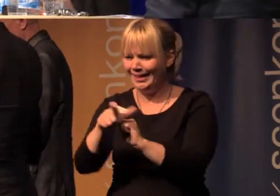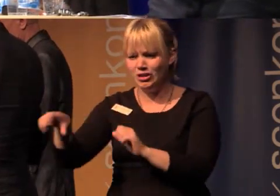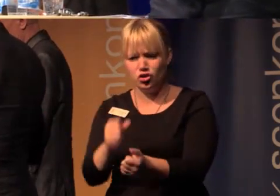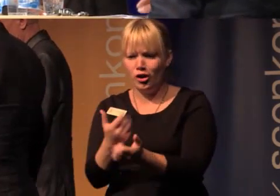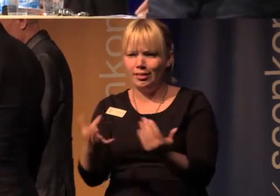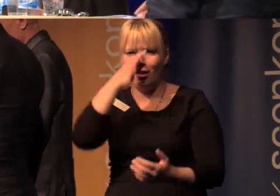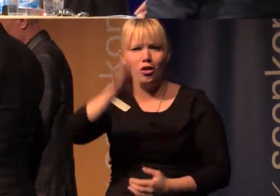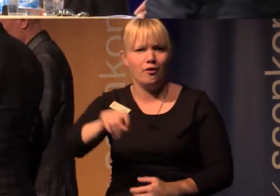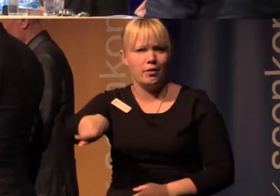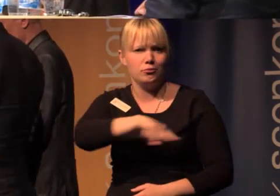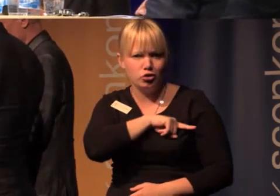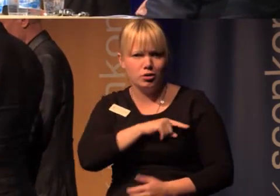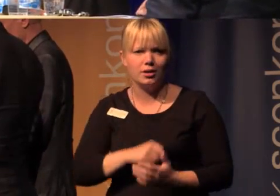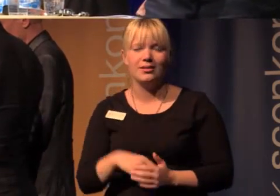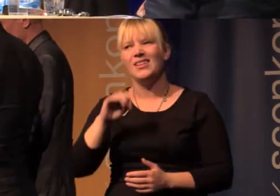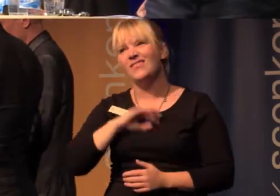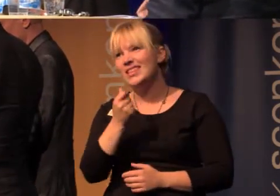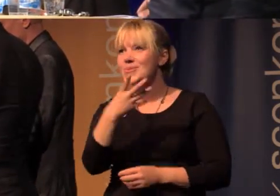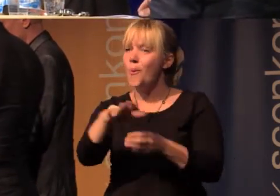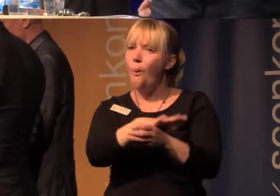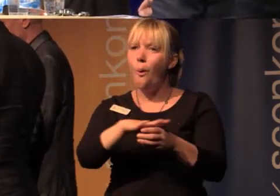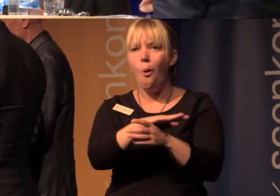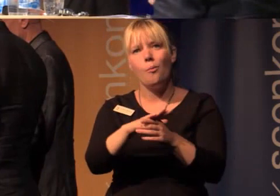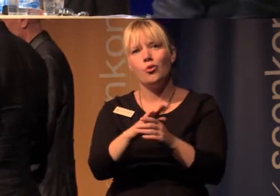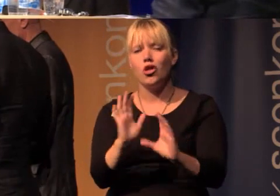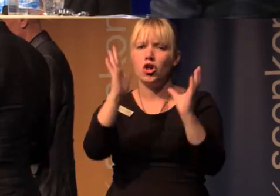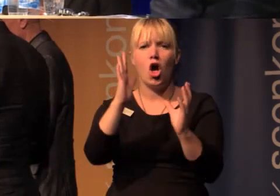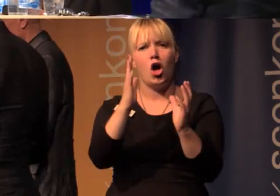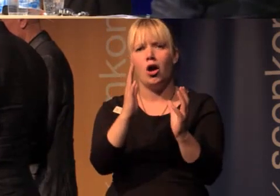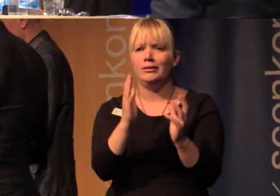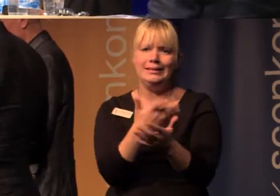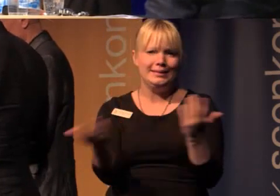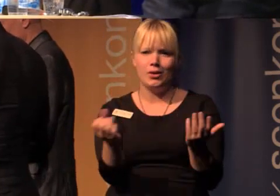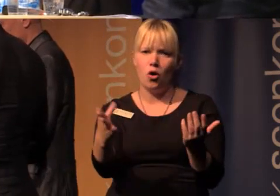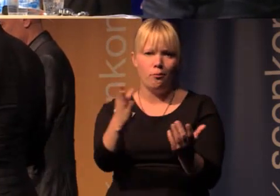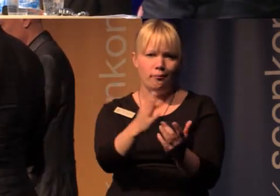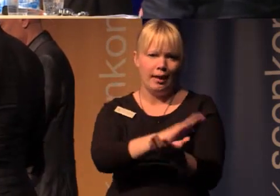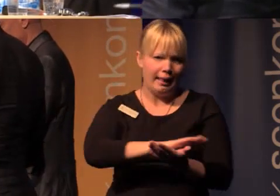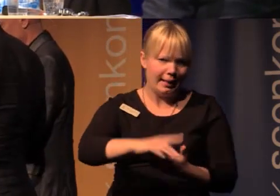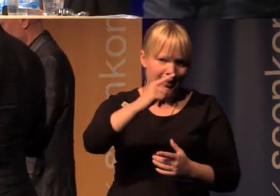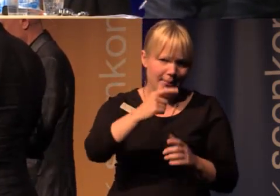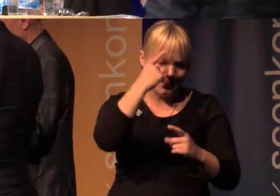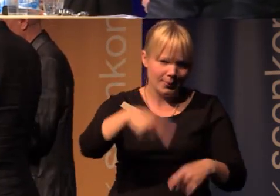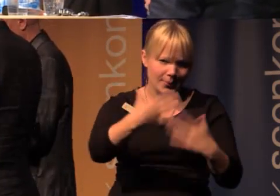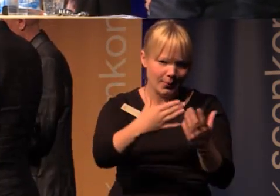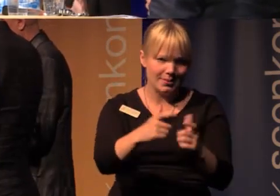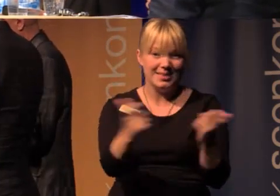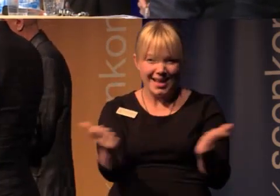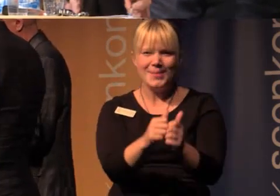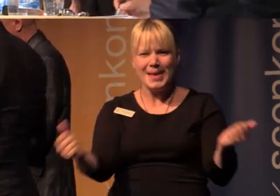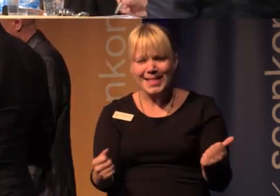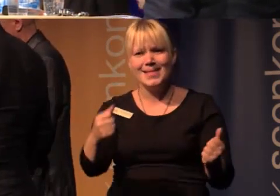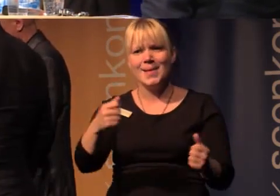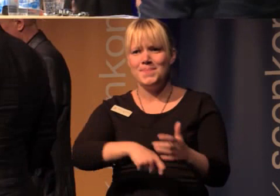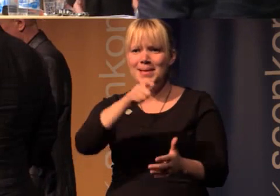det vissa smala saker som antagligen inte skulle bära sig även med ett sånt system. Men jag är ändå övertygad om att medborgarnas preferenser i alla